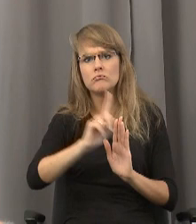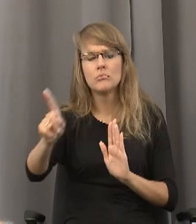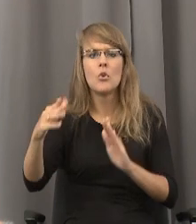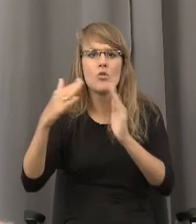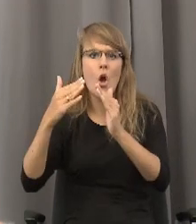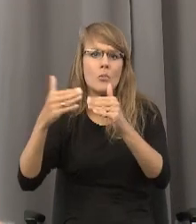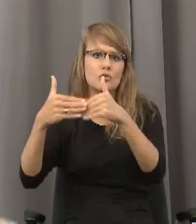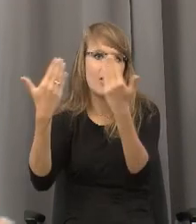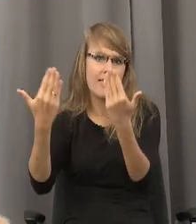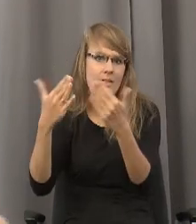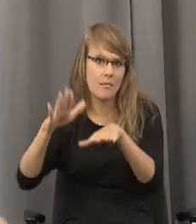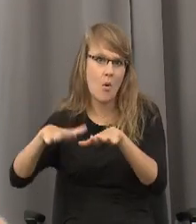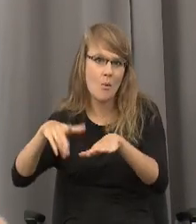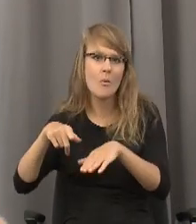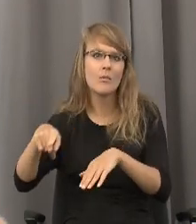powiedzmy, samorząd.